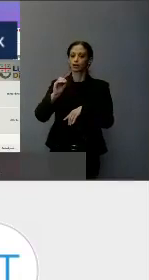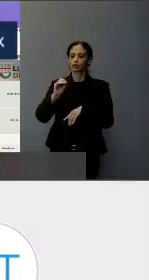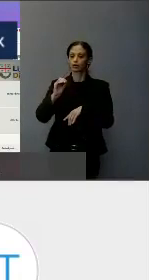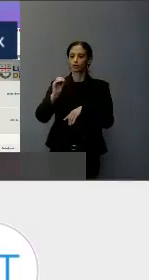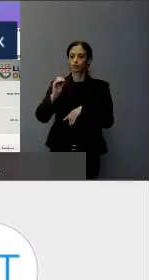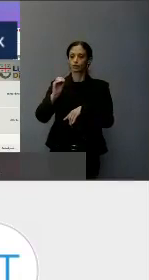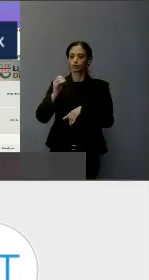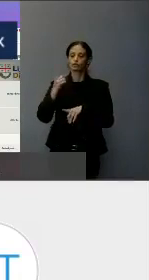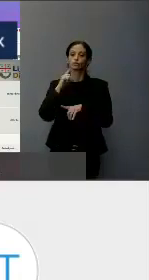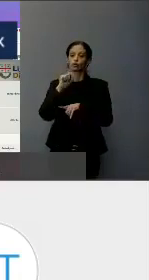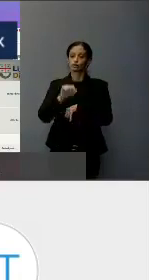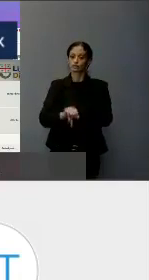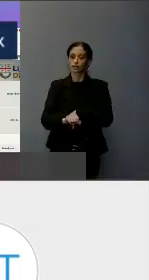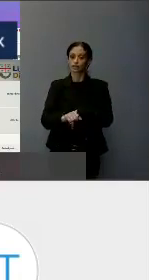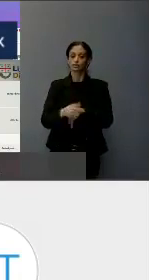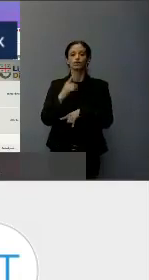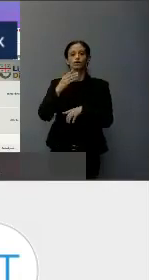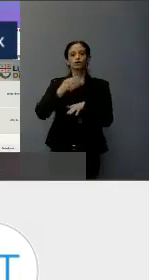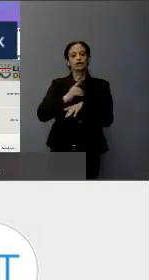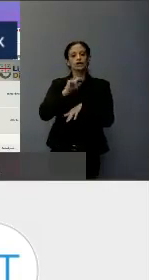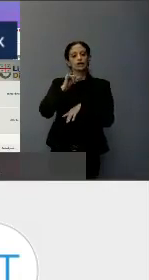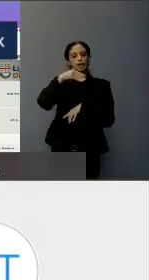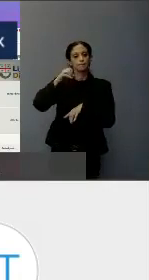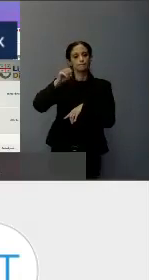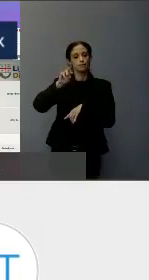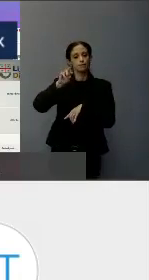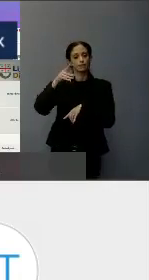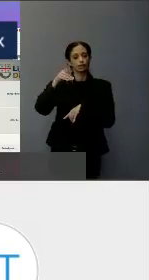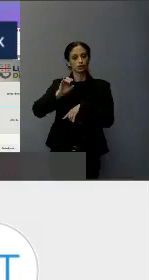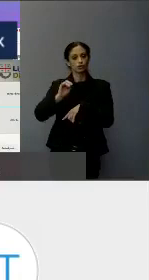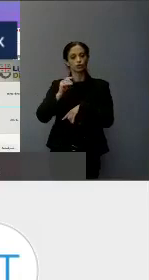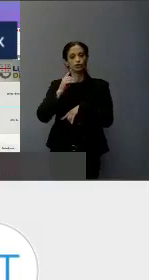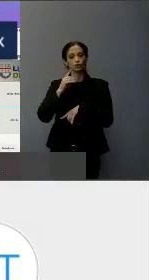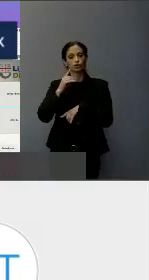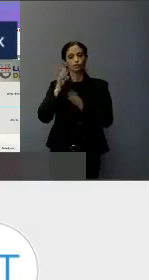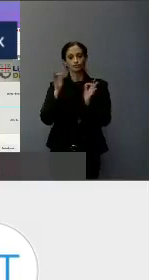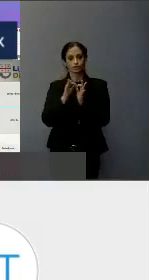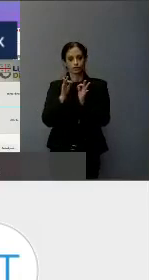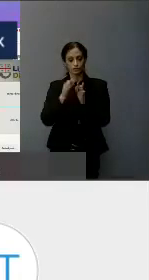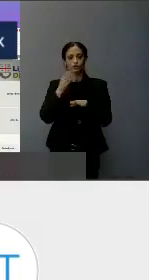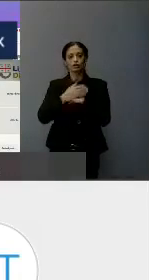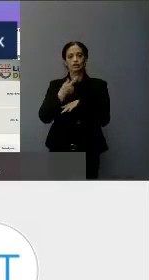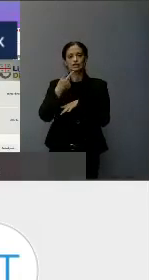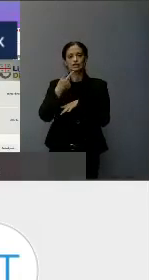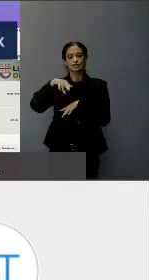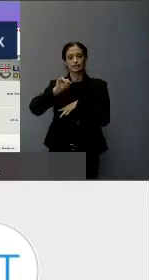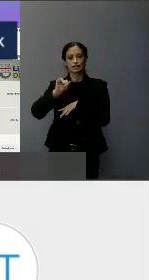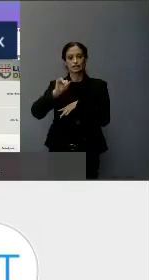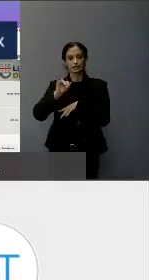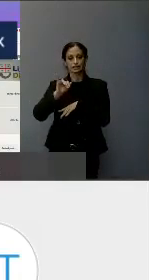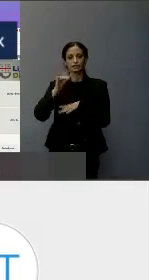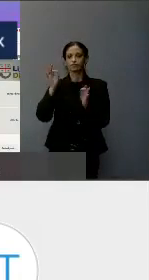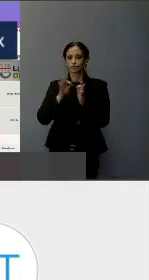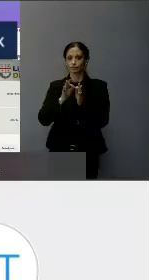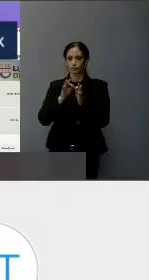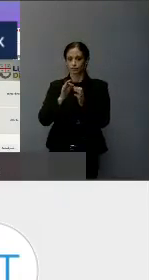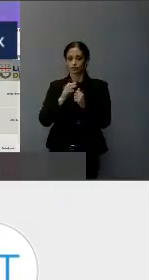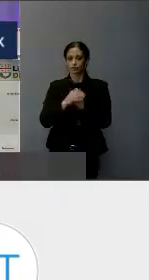contrario signore immordino favorevole così gli aretini amorevole